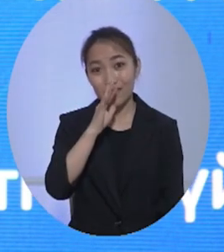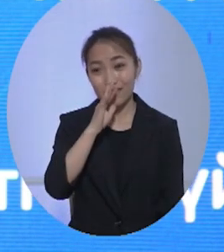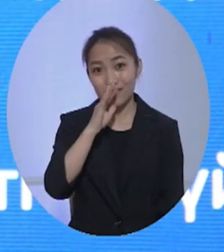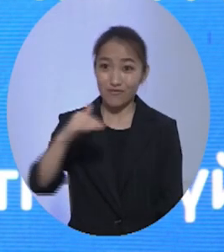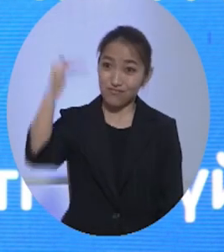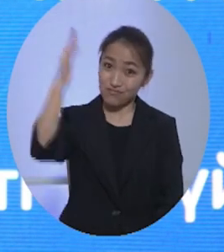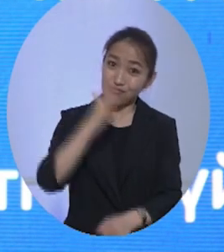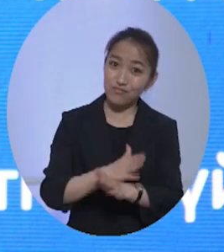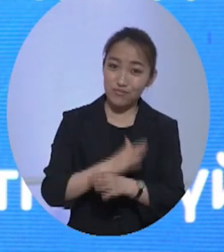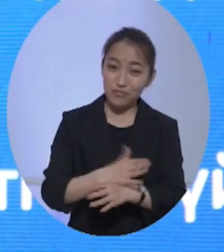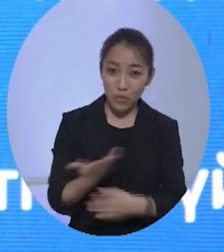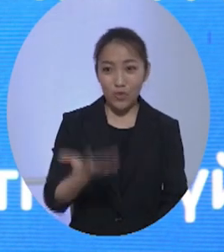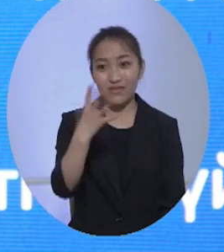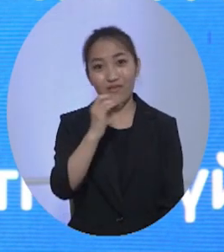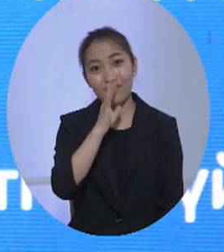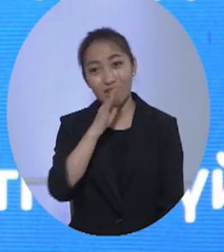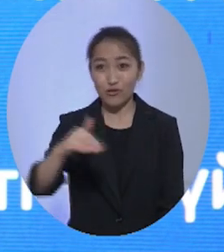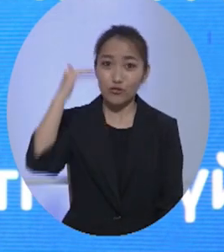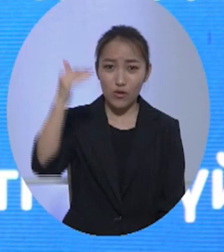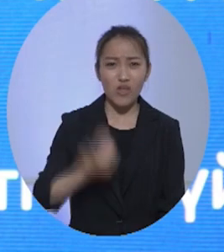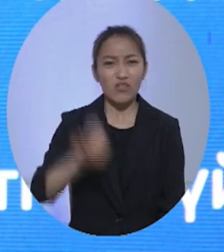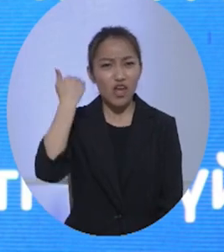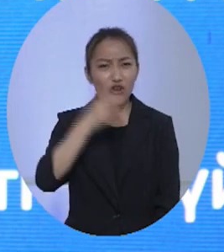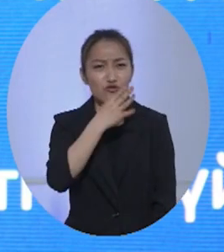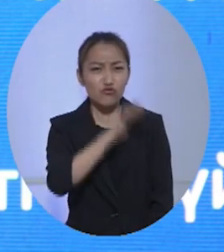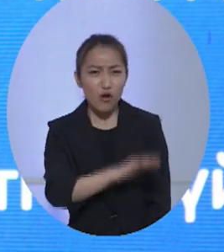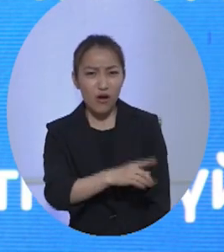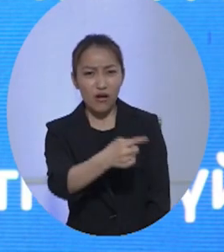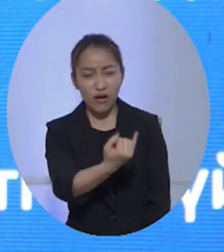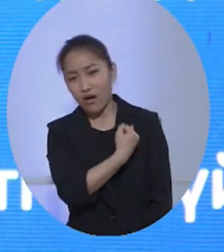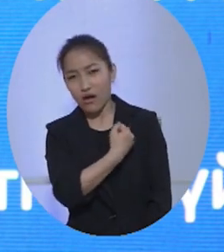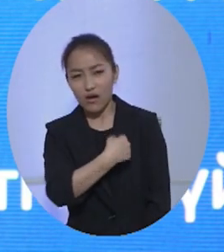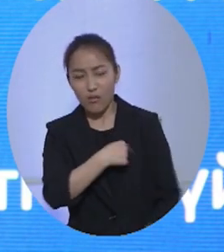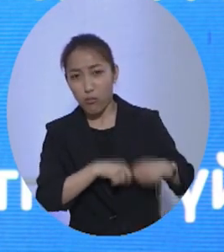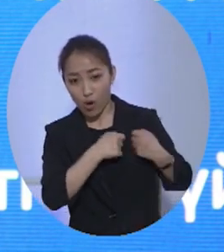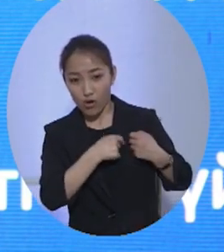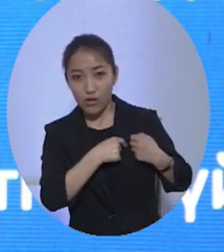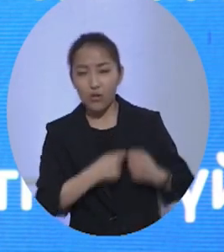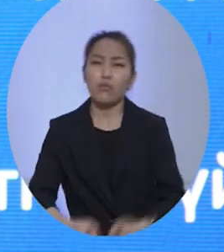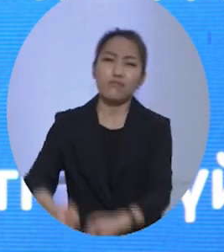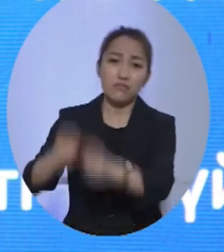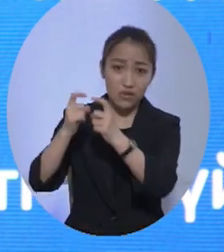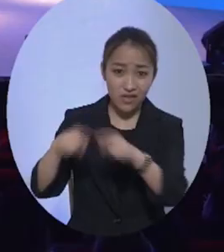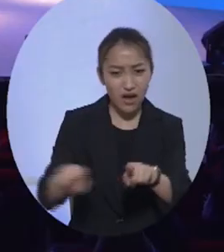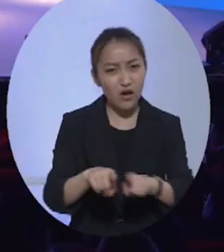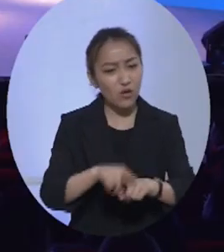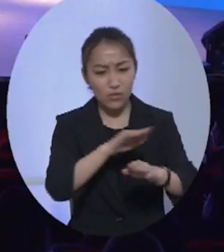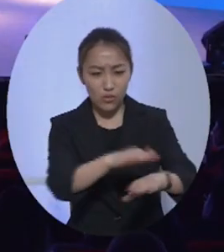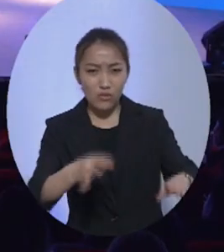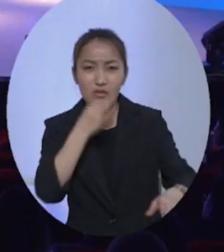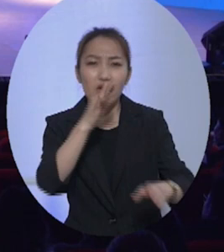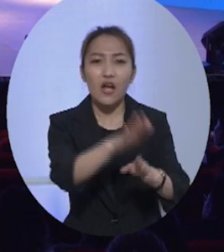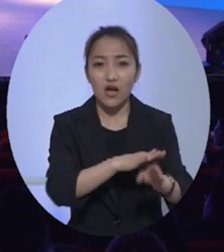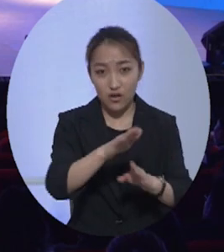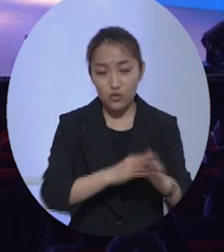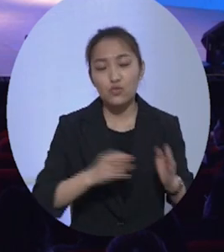шархан 50 гарчаад явж байхад тэр шархан цуг явж идэг юм байна. Тэгэхээр бид хүүхдийг хүртэл бол хайрлаж явах хэрэгтэй гэдэг юм байна. За ингээд бол